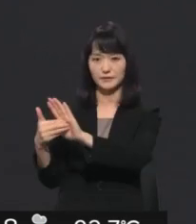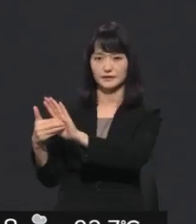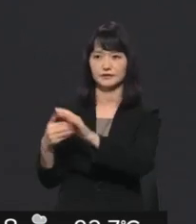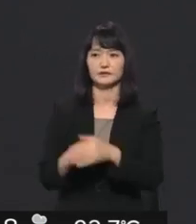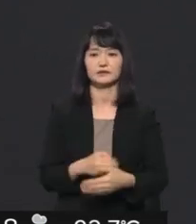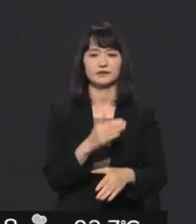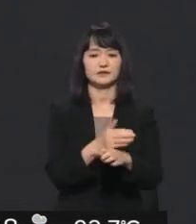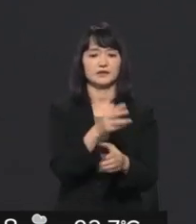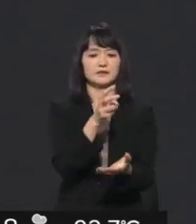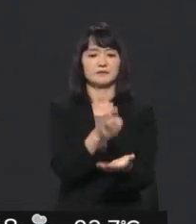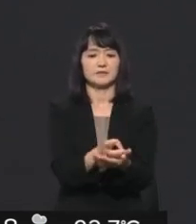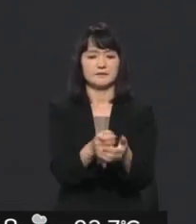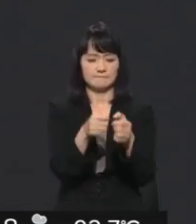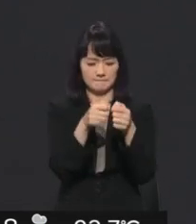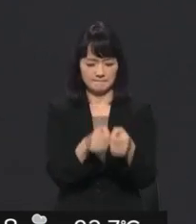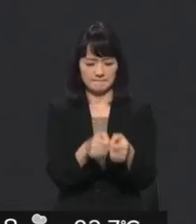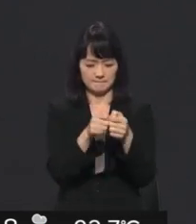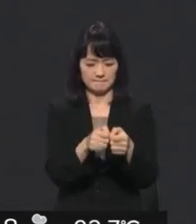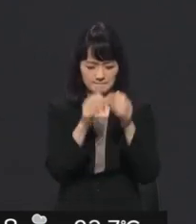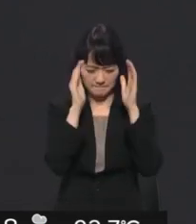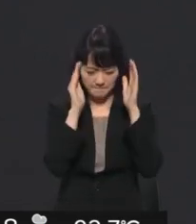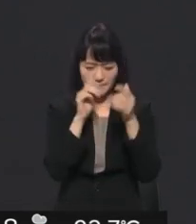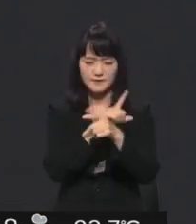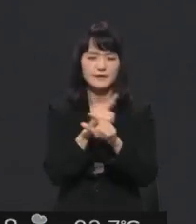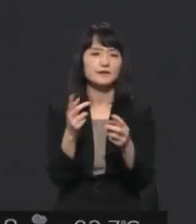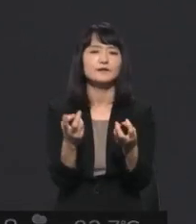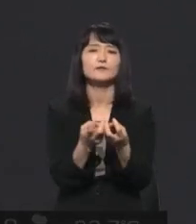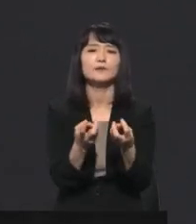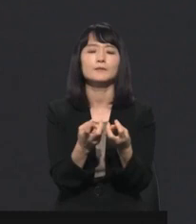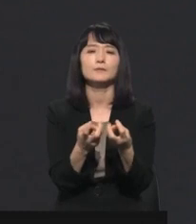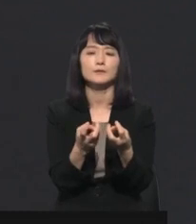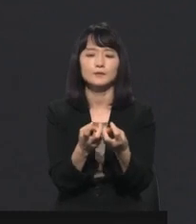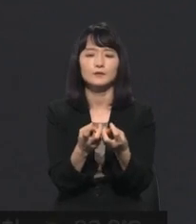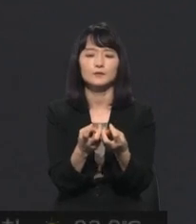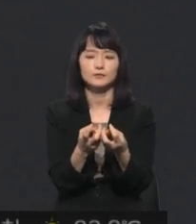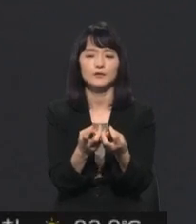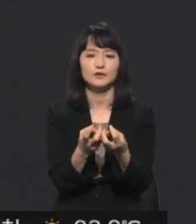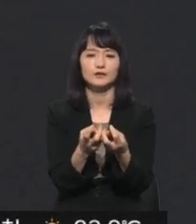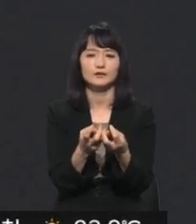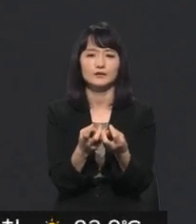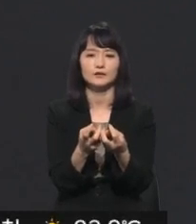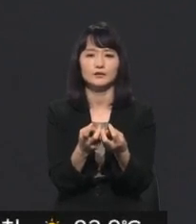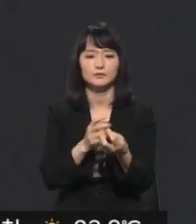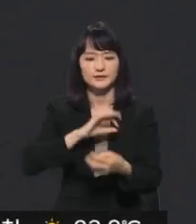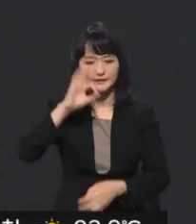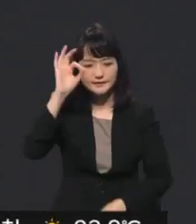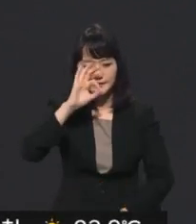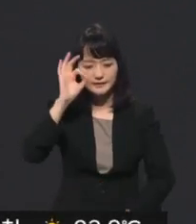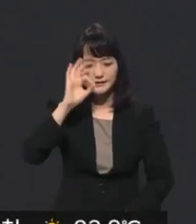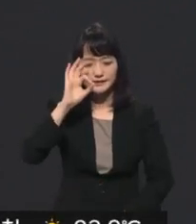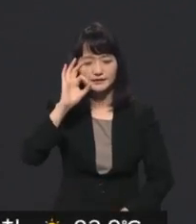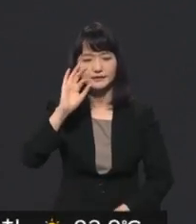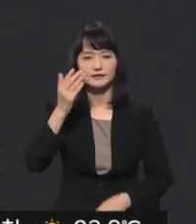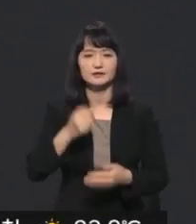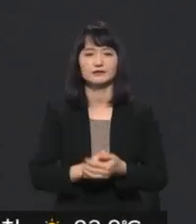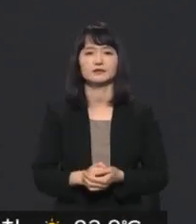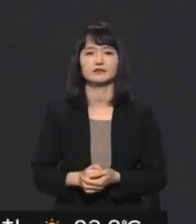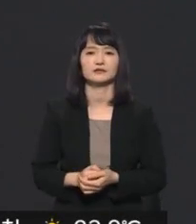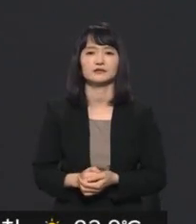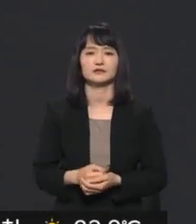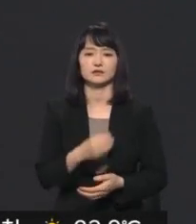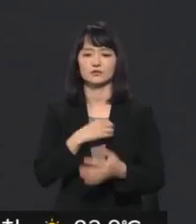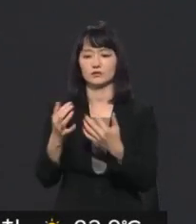세세히 공부해서 또 할 수 있는 여러 가지 방법으로 해야 되고 그러니까 의원총회에서 v 댄 안건은 상임